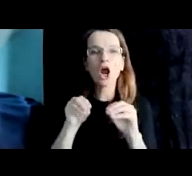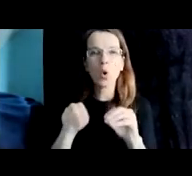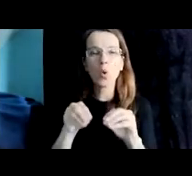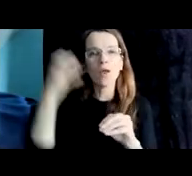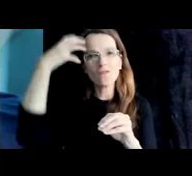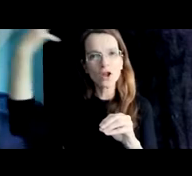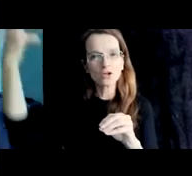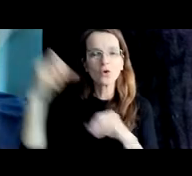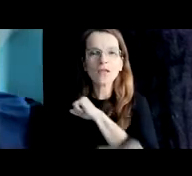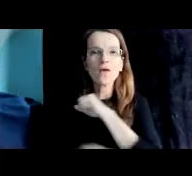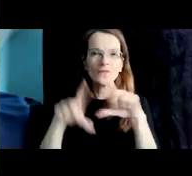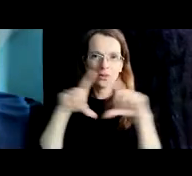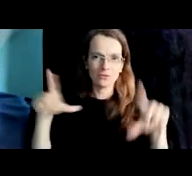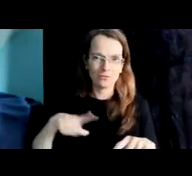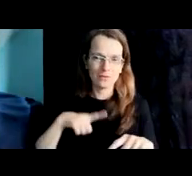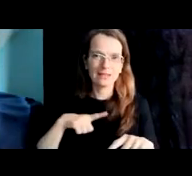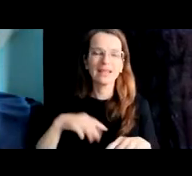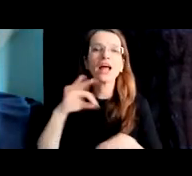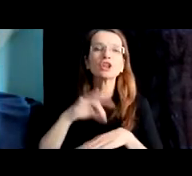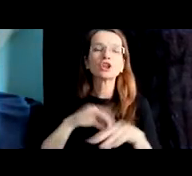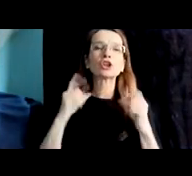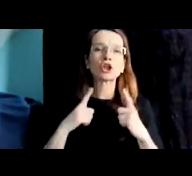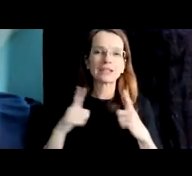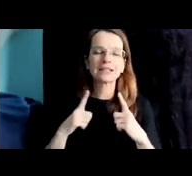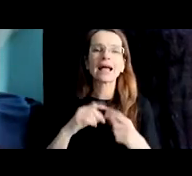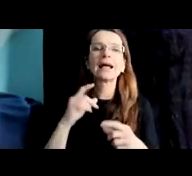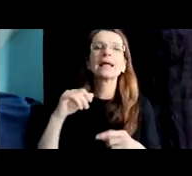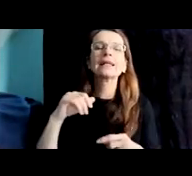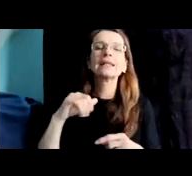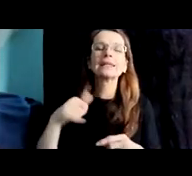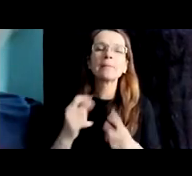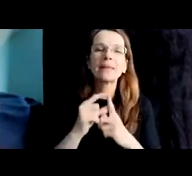Filozofske fakultete v Ljubljani, docentka dr. Petra Javrh.